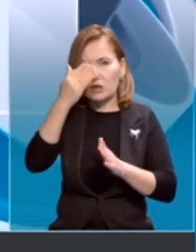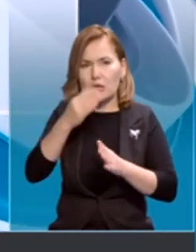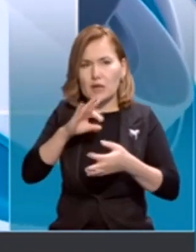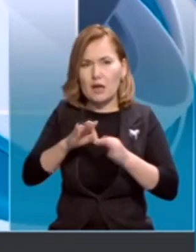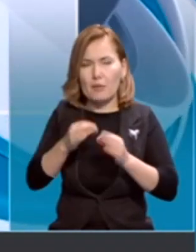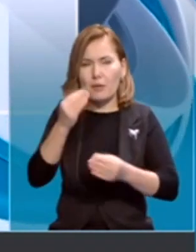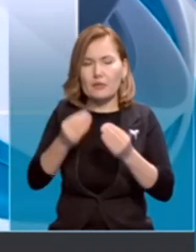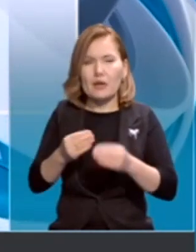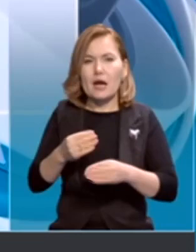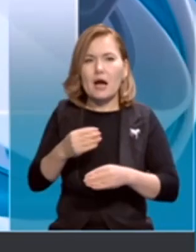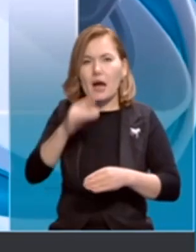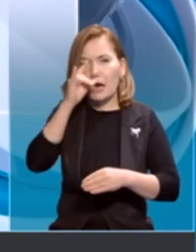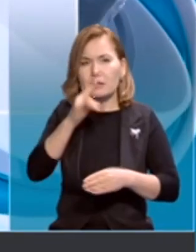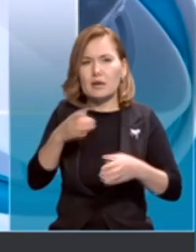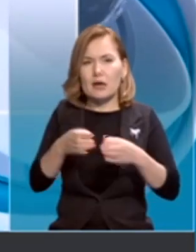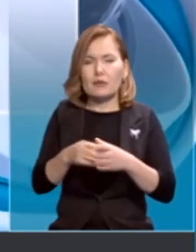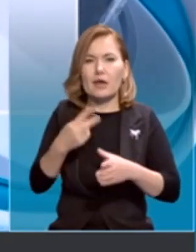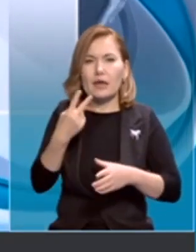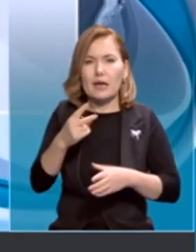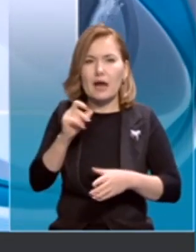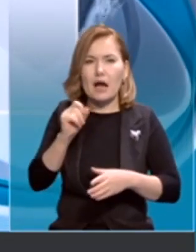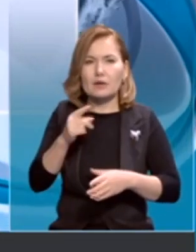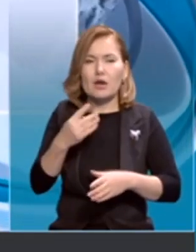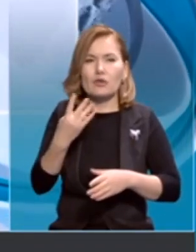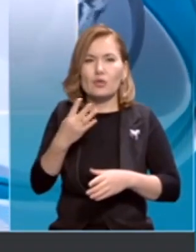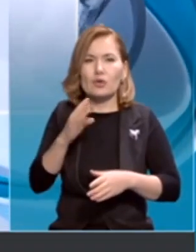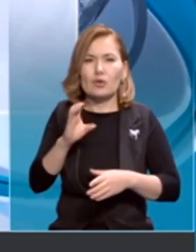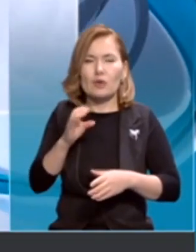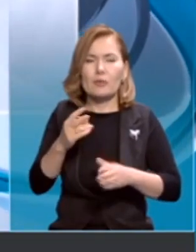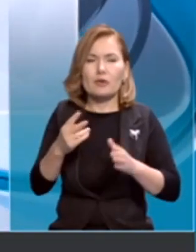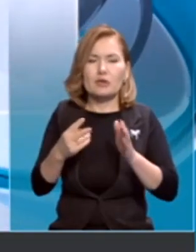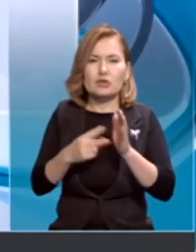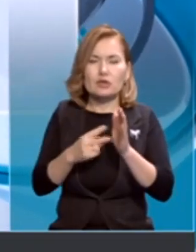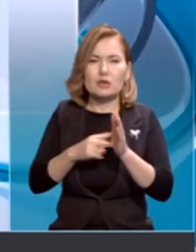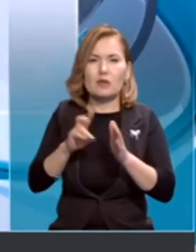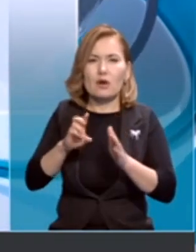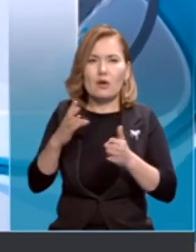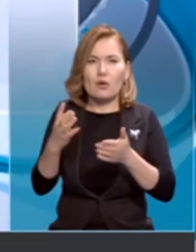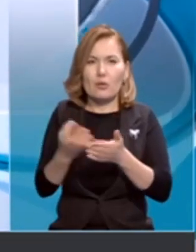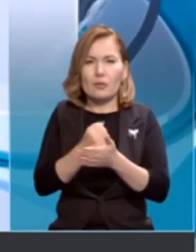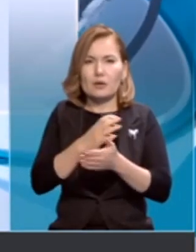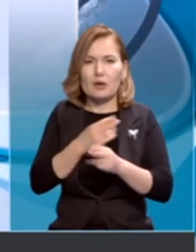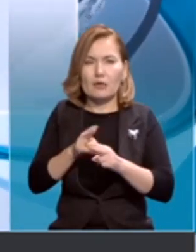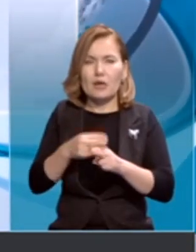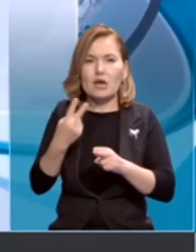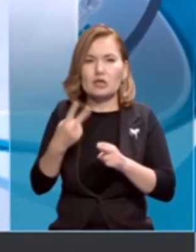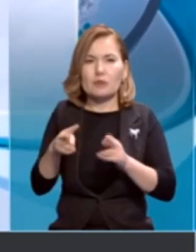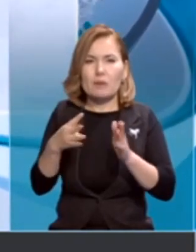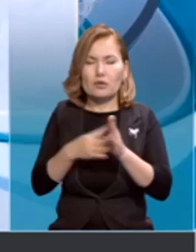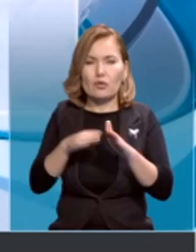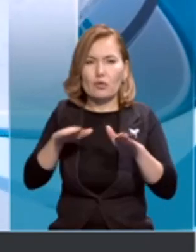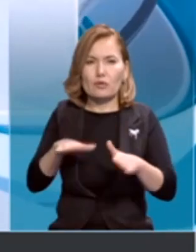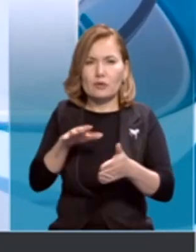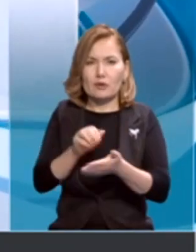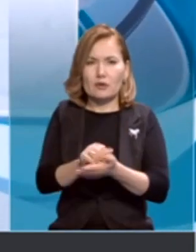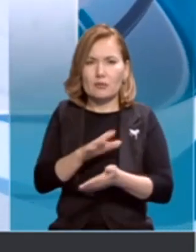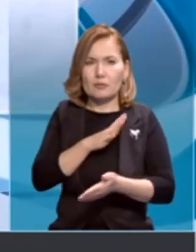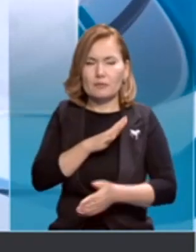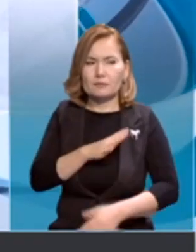құрамасы 2 алтын, 4 күміс, 7 қола медаль алып, 204 мемлекеттің арасында 29 орынды